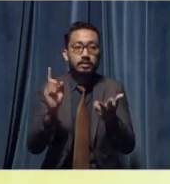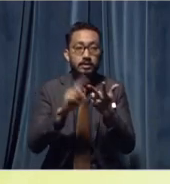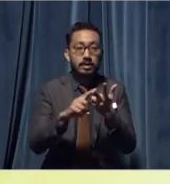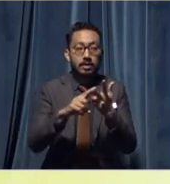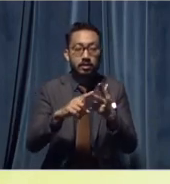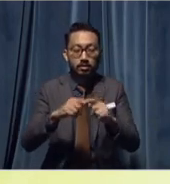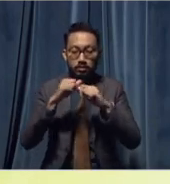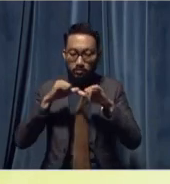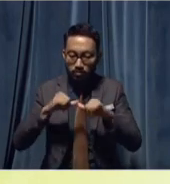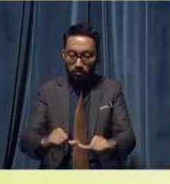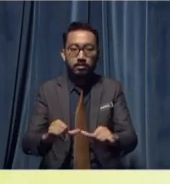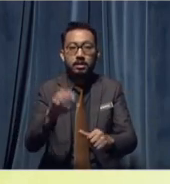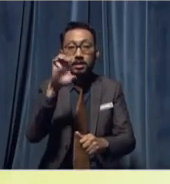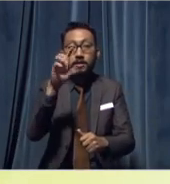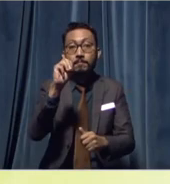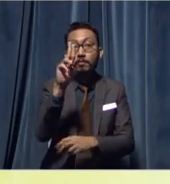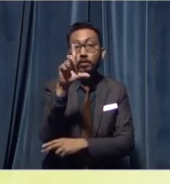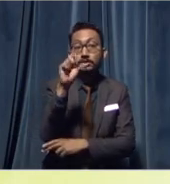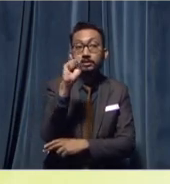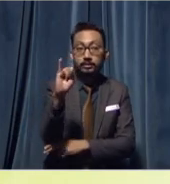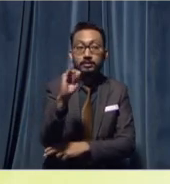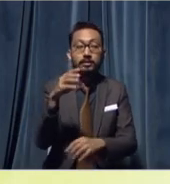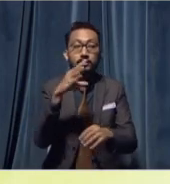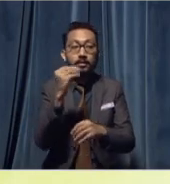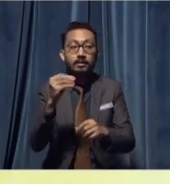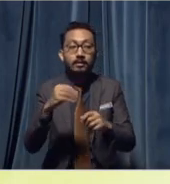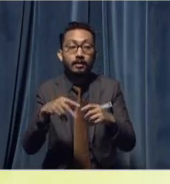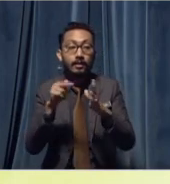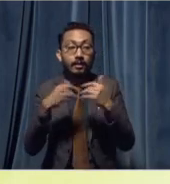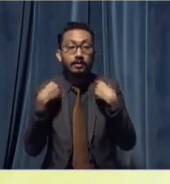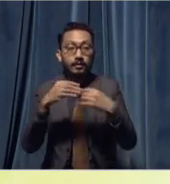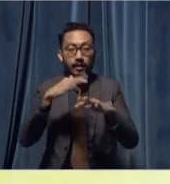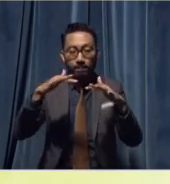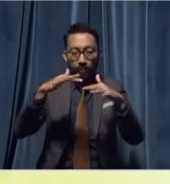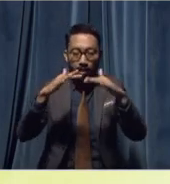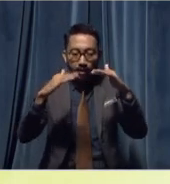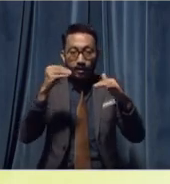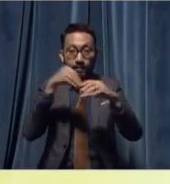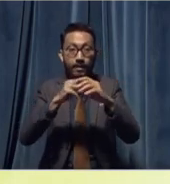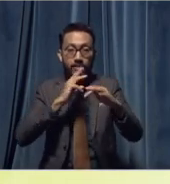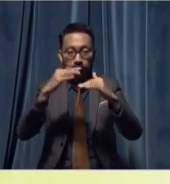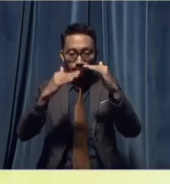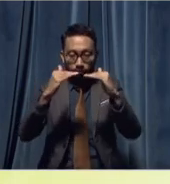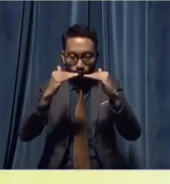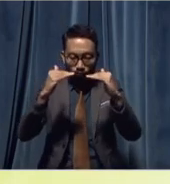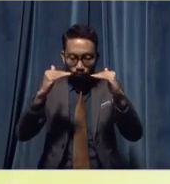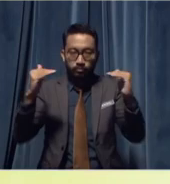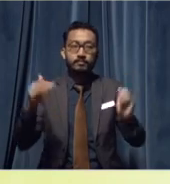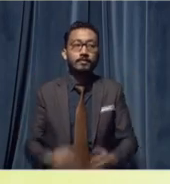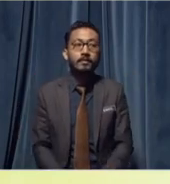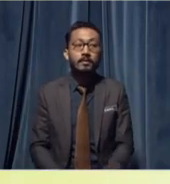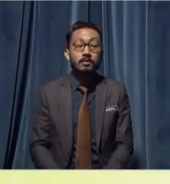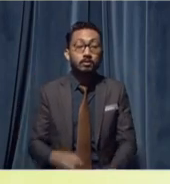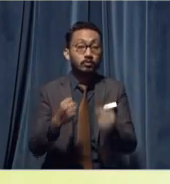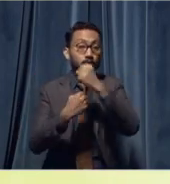ketiga, mengekalkan emulsi dalam keadaan terampai di dalam air.